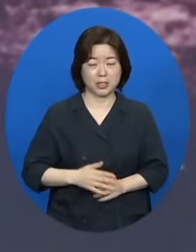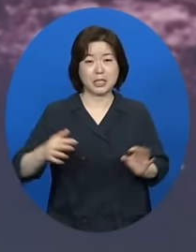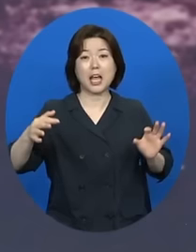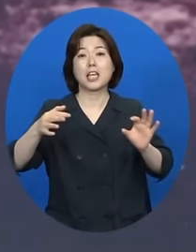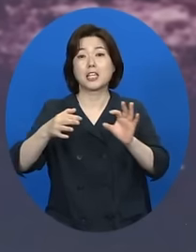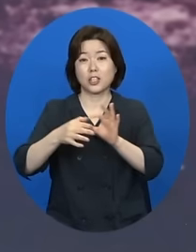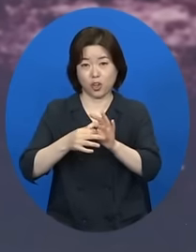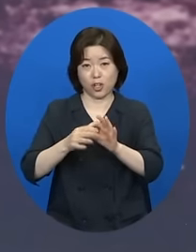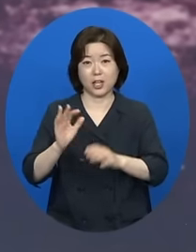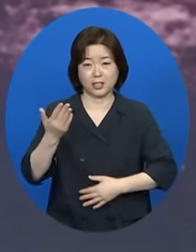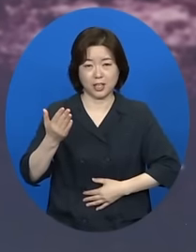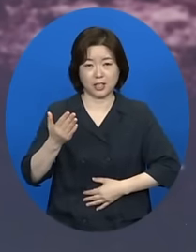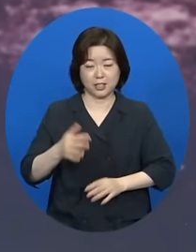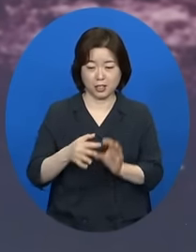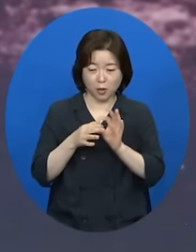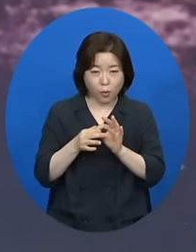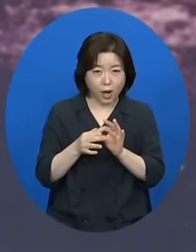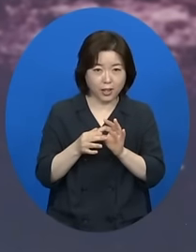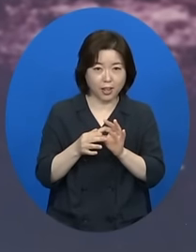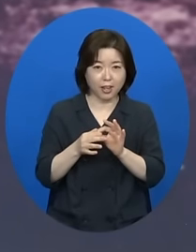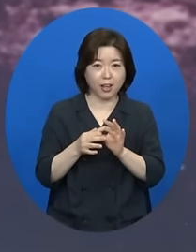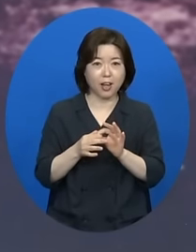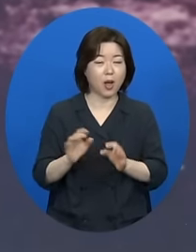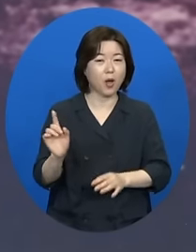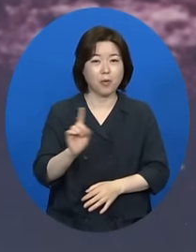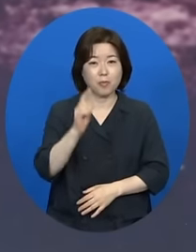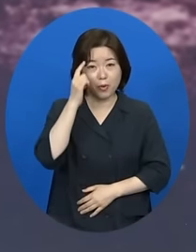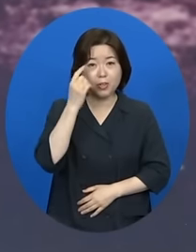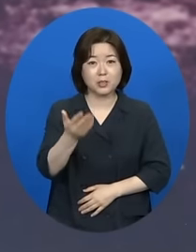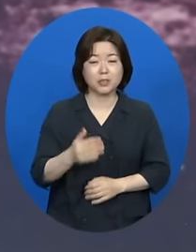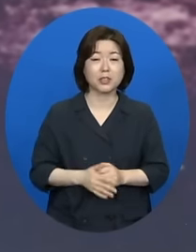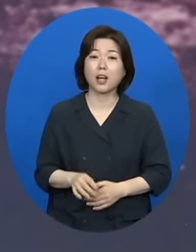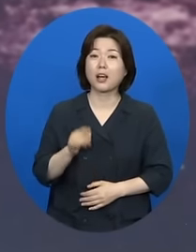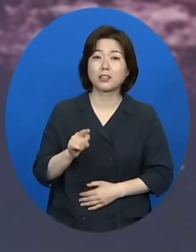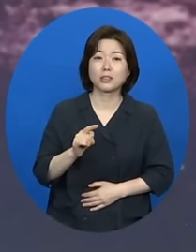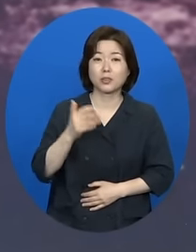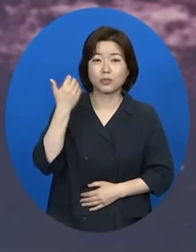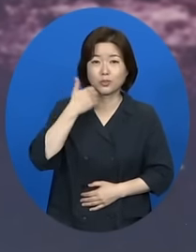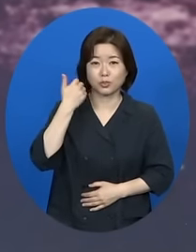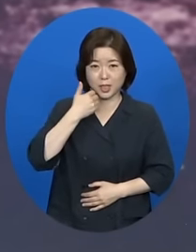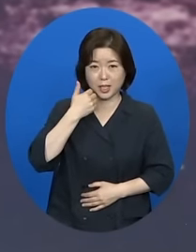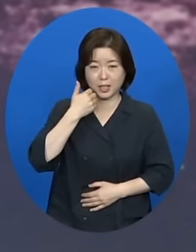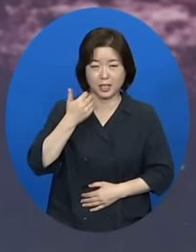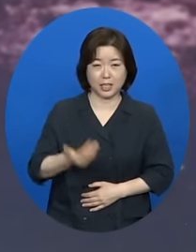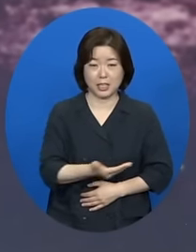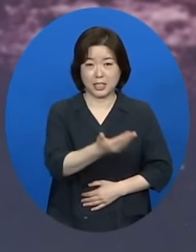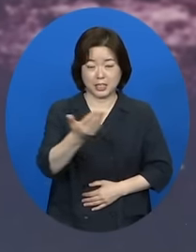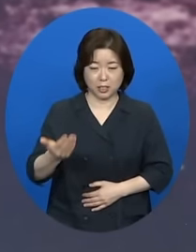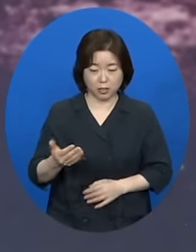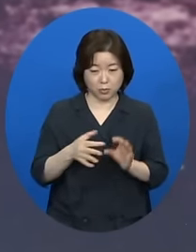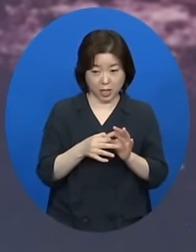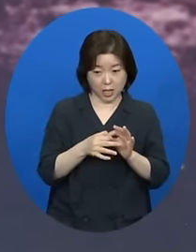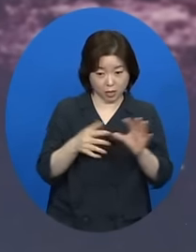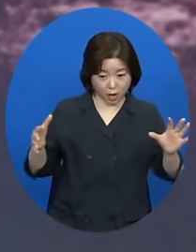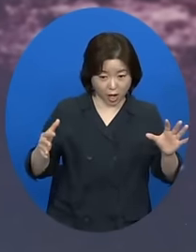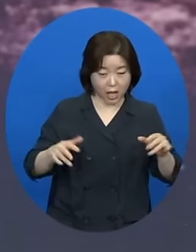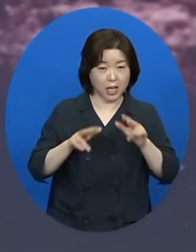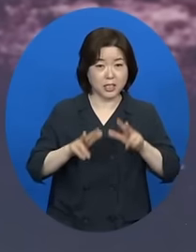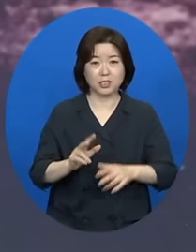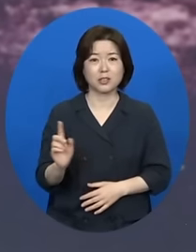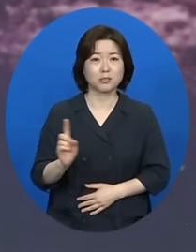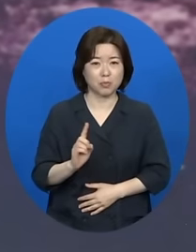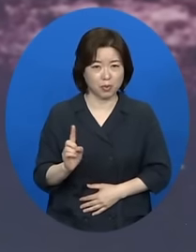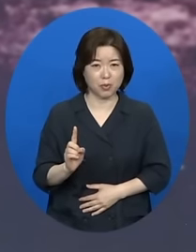할 관계는 무엇입니까? 그 누가 여러분과 지금 끊어진 관계 속에